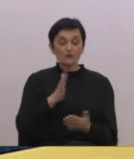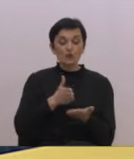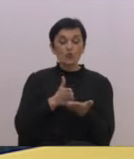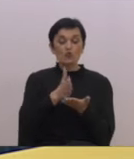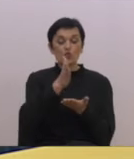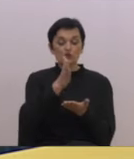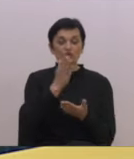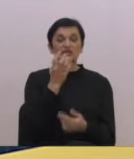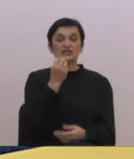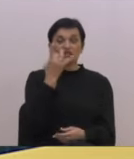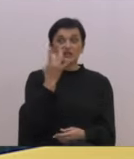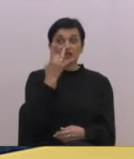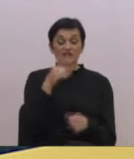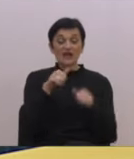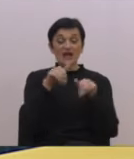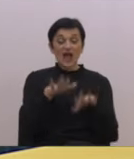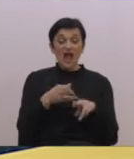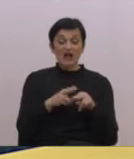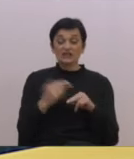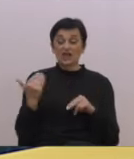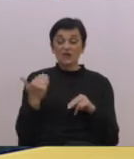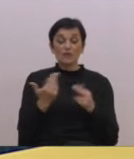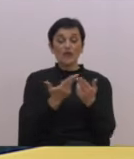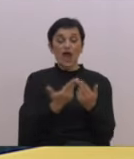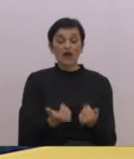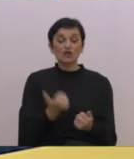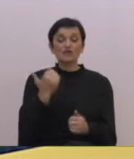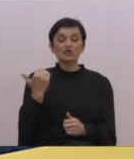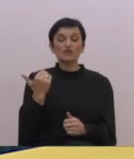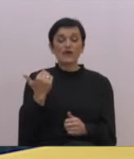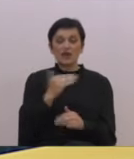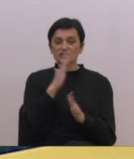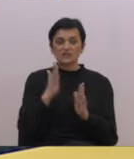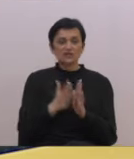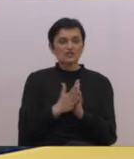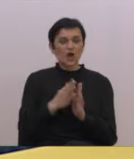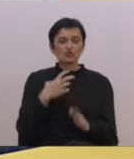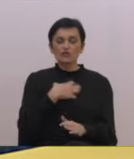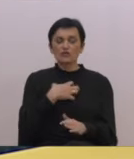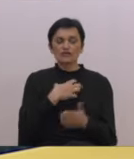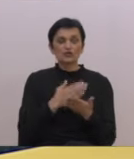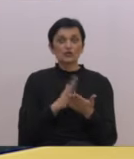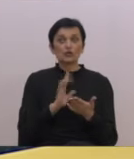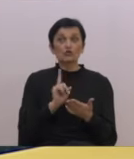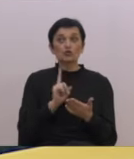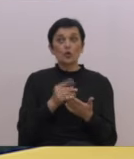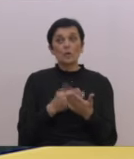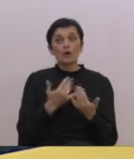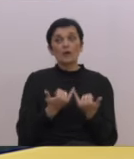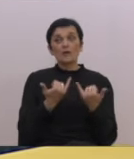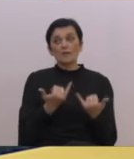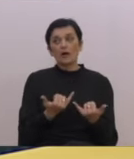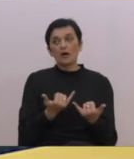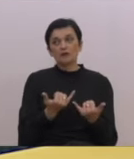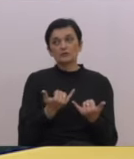და კიდევ ერთხელ ამ გადაწყვეტილებით აღიარეთ ის, რომ თქვენთვის საერთოდ მნიშვნელობა არ აქვს იმას, რომ პატივს სცემდეთ